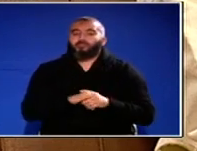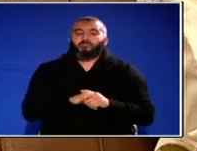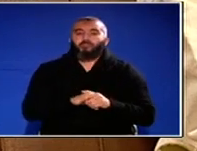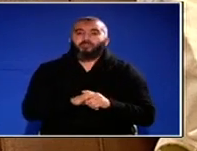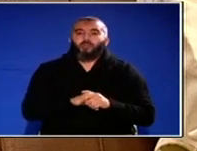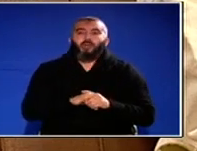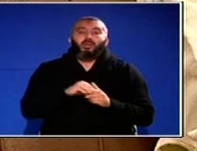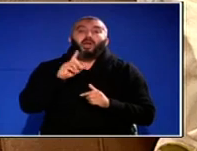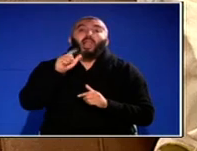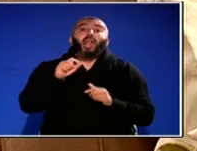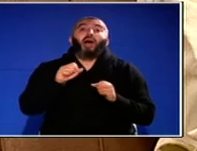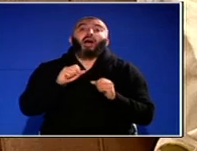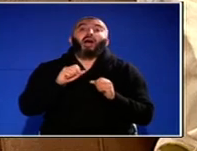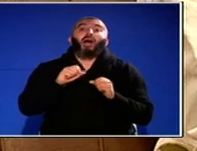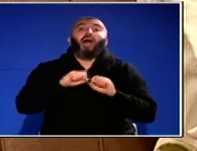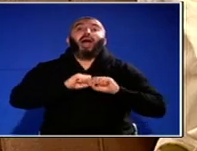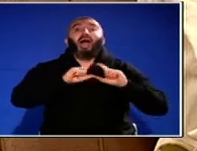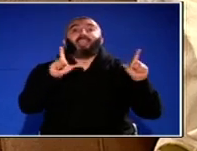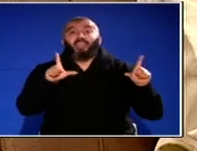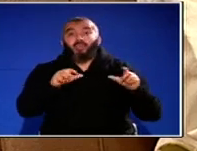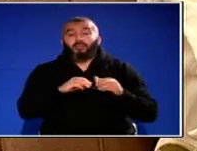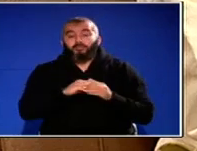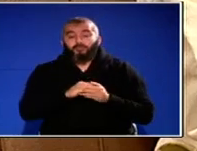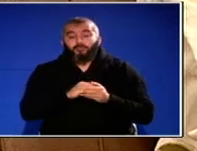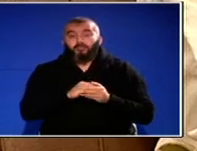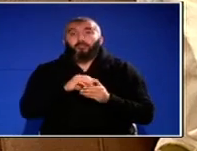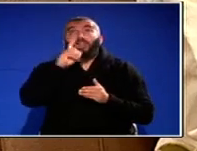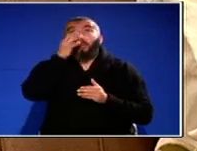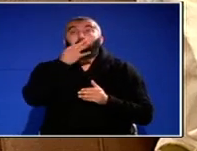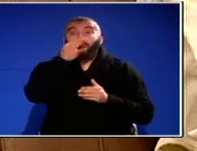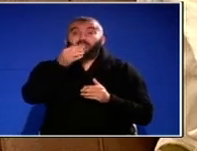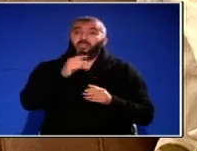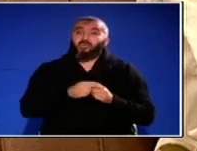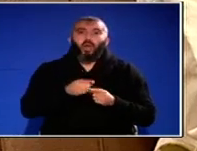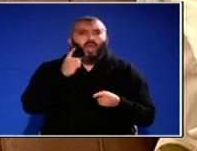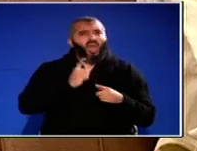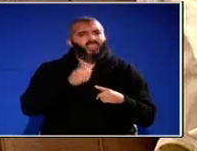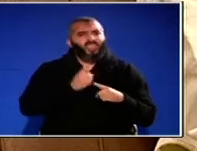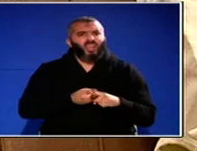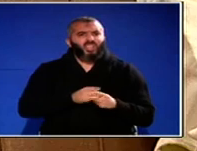نفسي وجعلته بينكم محرما. وذكر المولى عز وجل